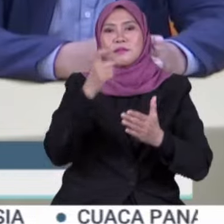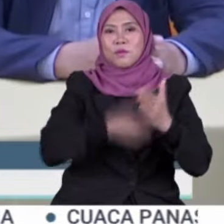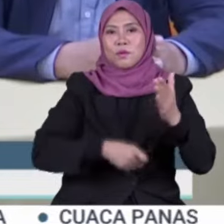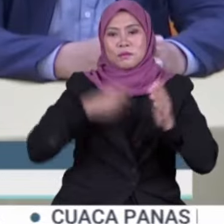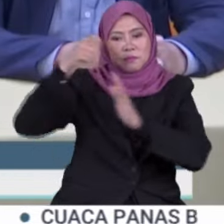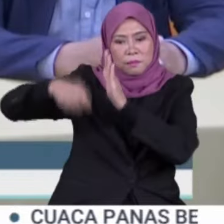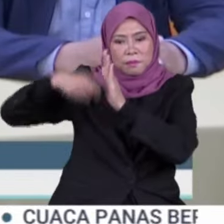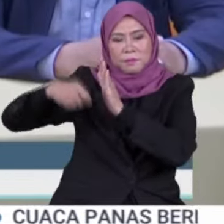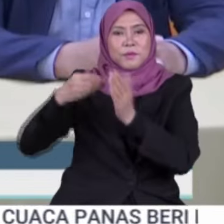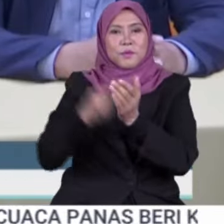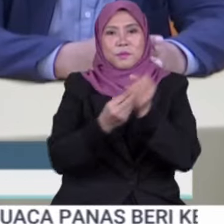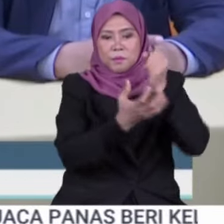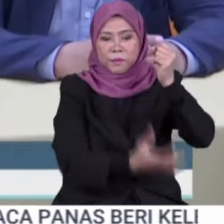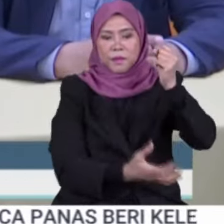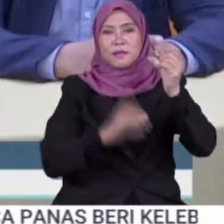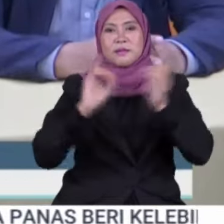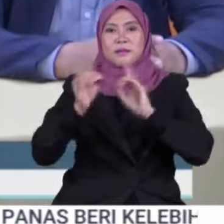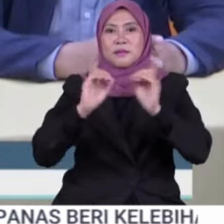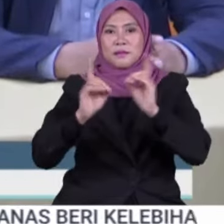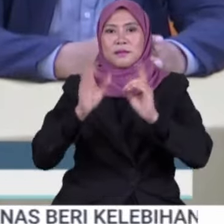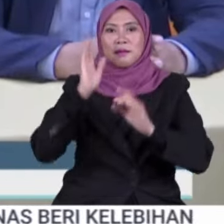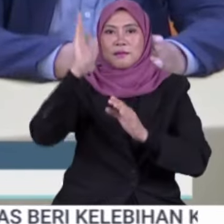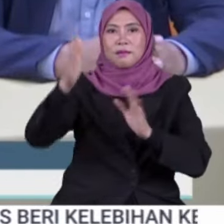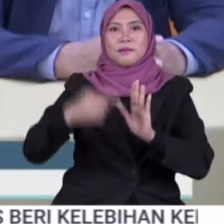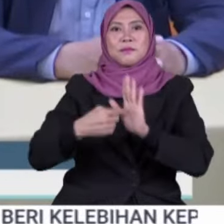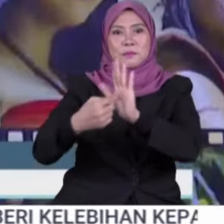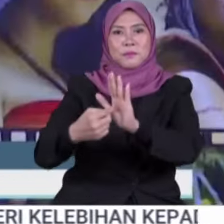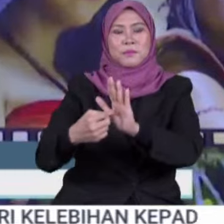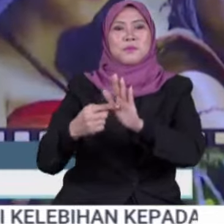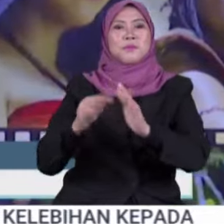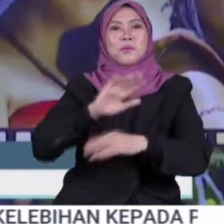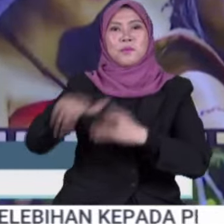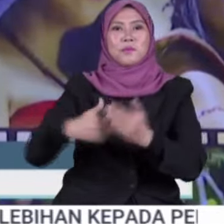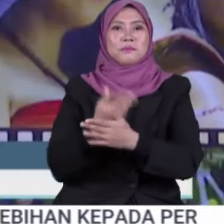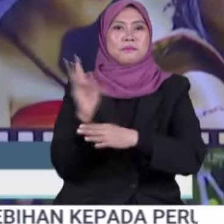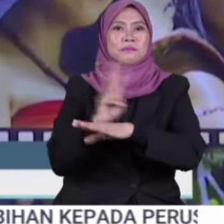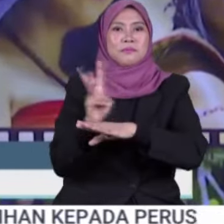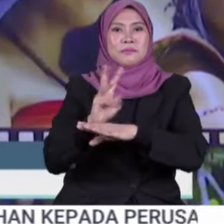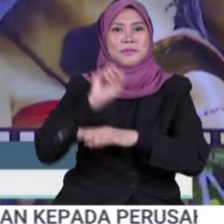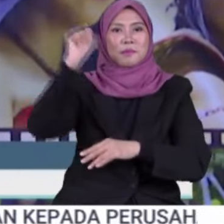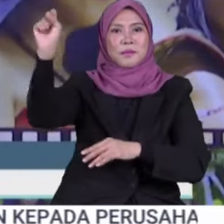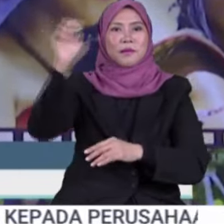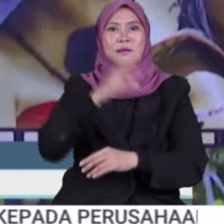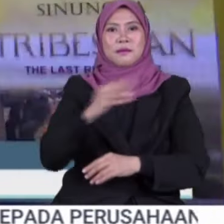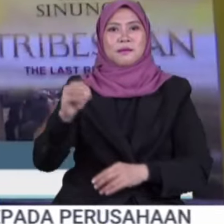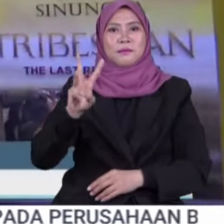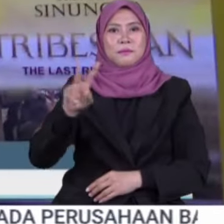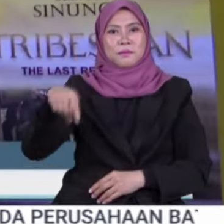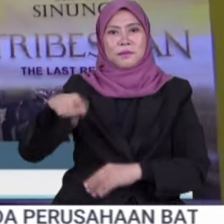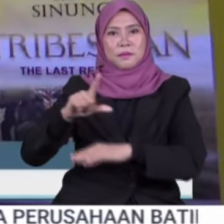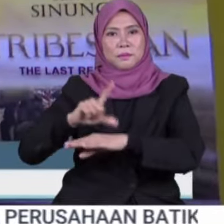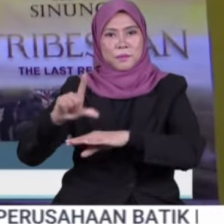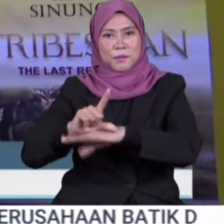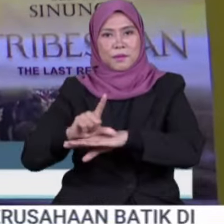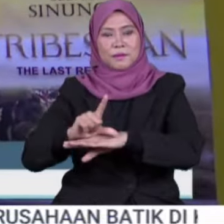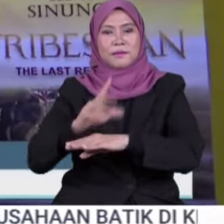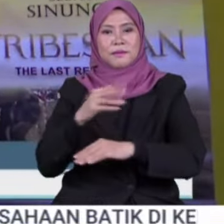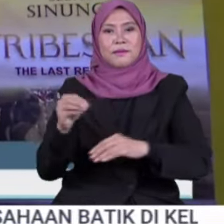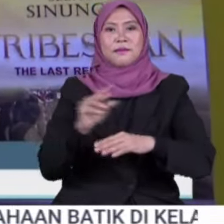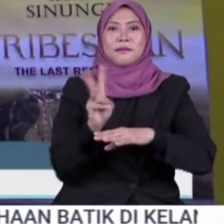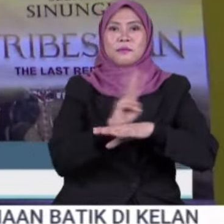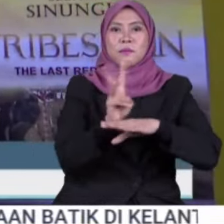pembikinannya melalui dana kandungan digital ini bakal ditayangkan di seluruh pawagam di Sabah dan wilayah Persekutuan Labuan serta beberapa